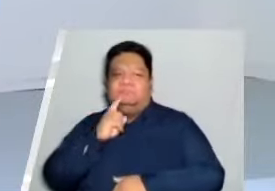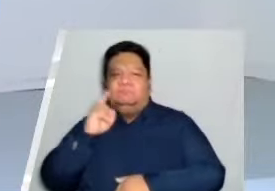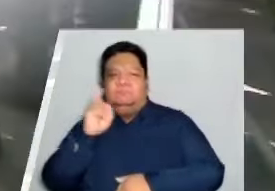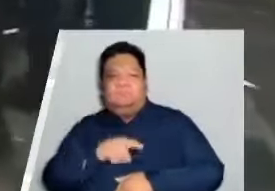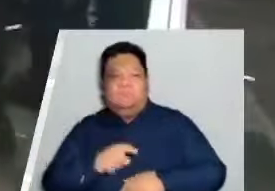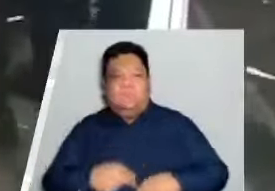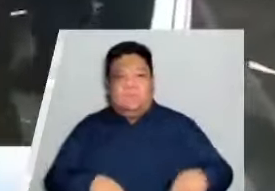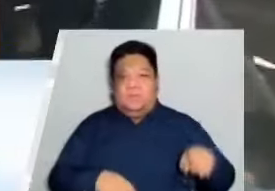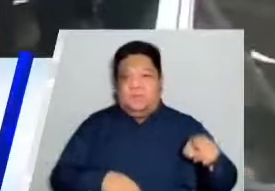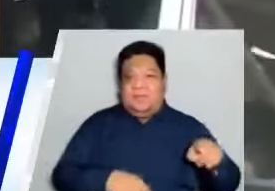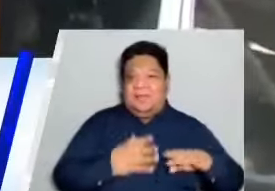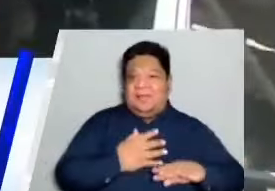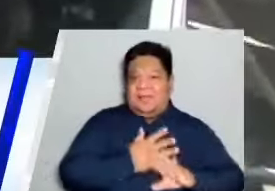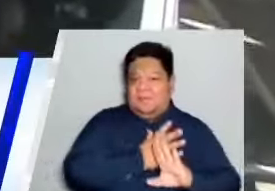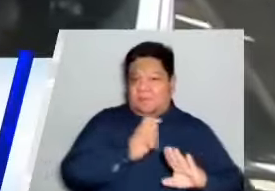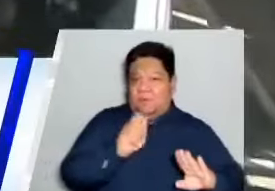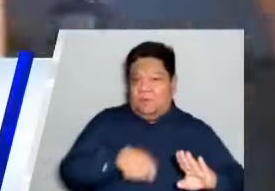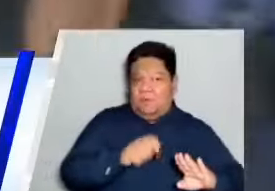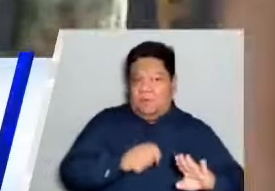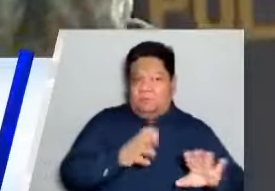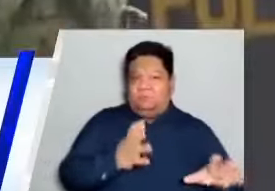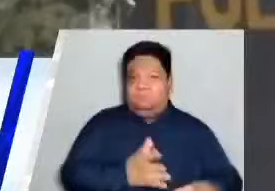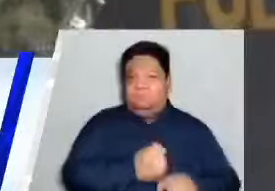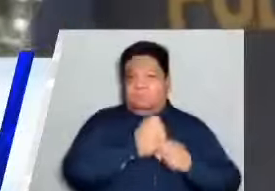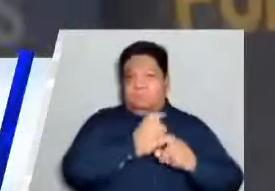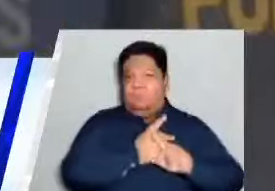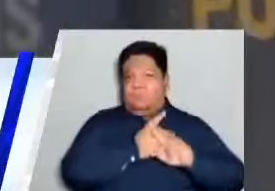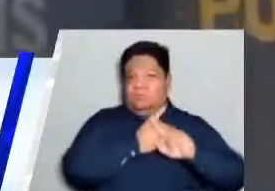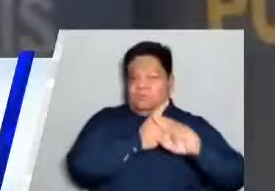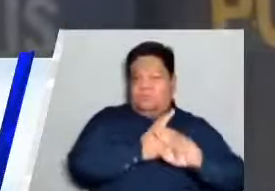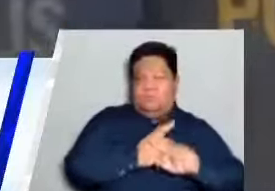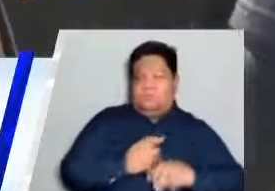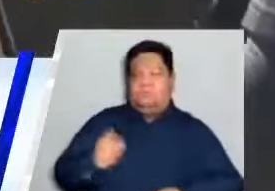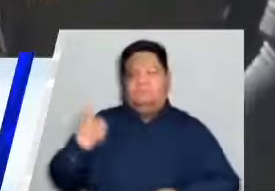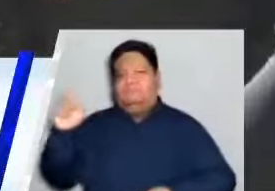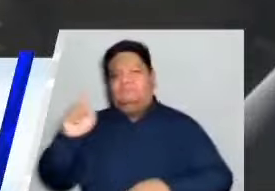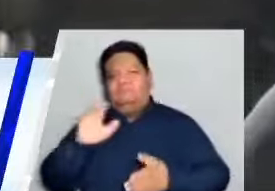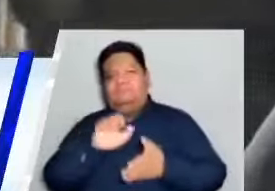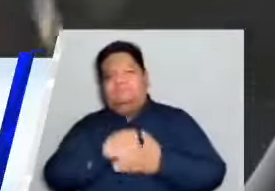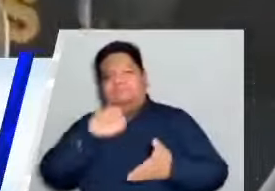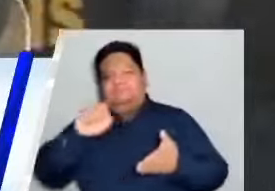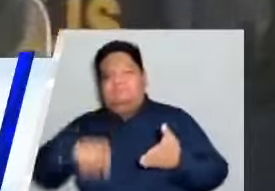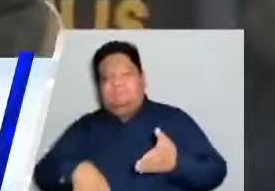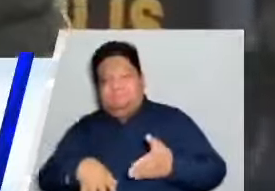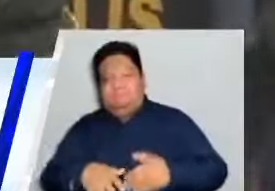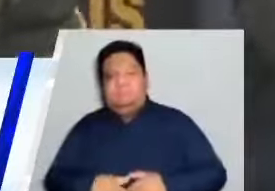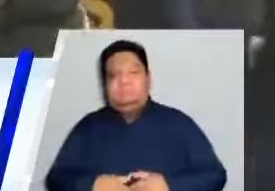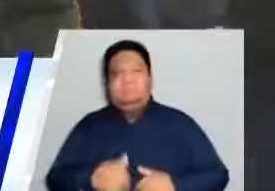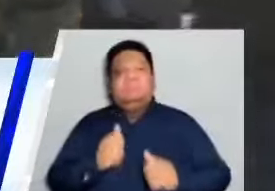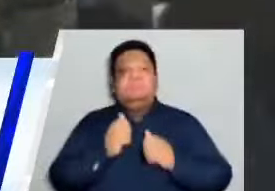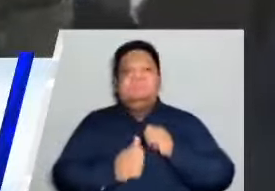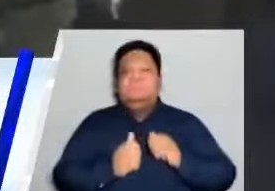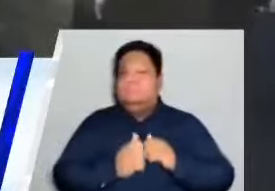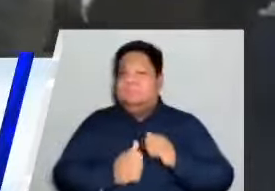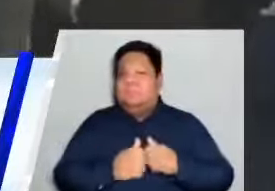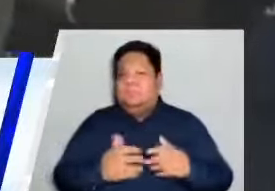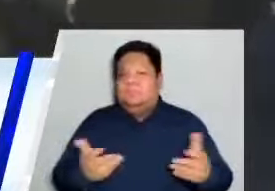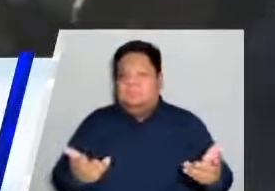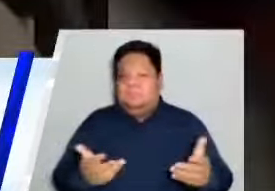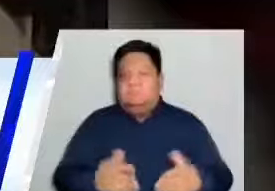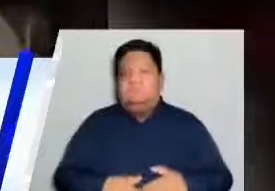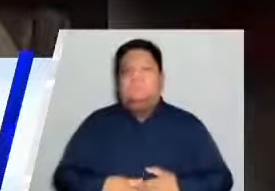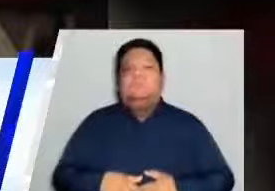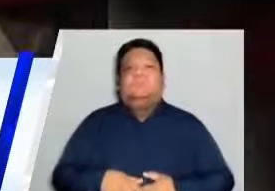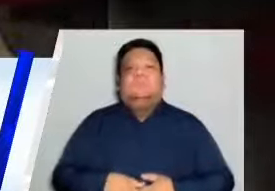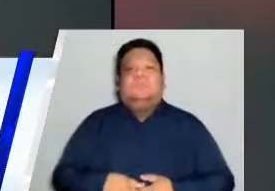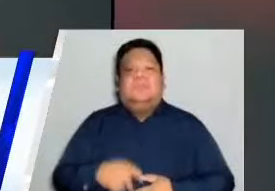Court. Ayon kay PNP spokesperson Colonel Jean Fajardo, ibig sabihin ito ay walang kinalaman ng TPO